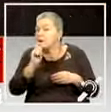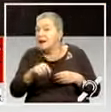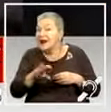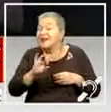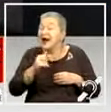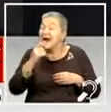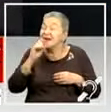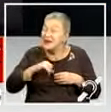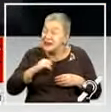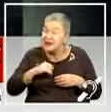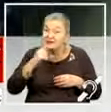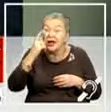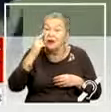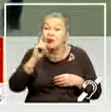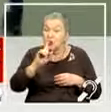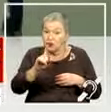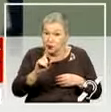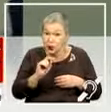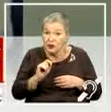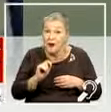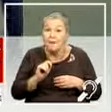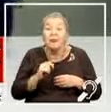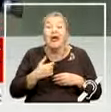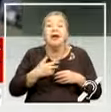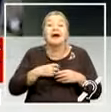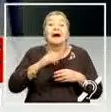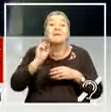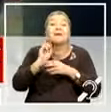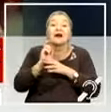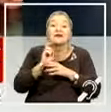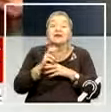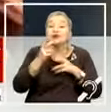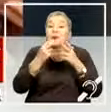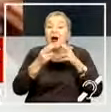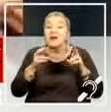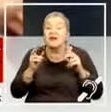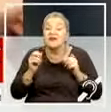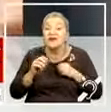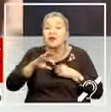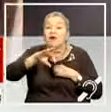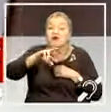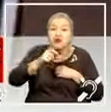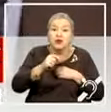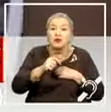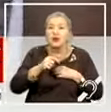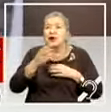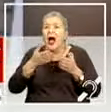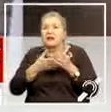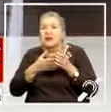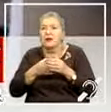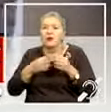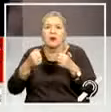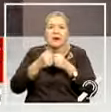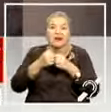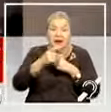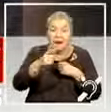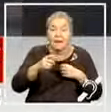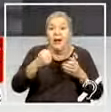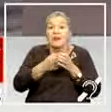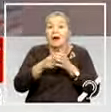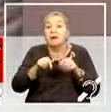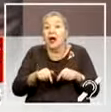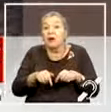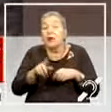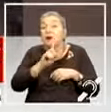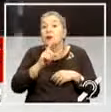cunoscută ca participantă la diverse furturi și tâlhării, însă până în prezent nu ar fi